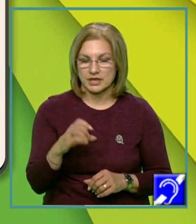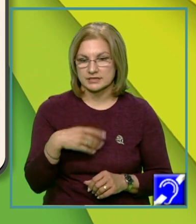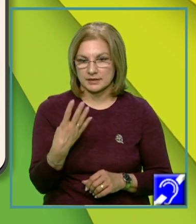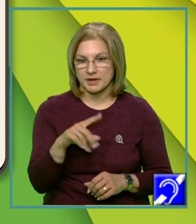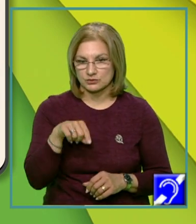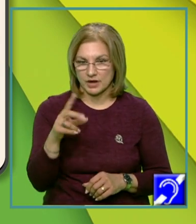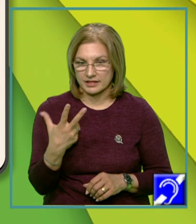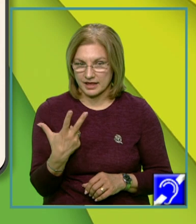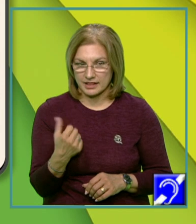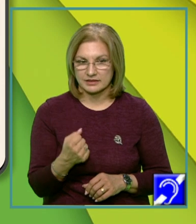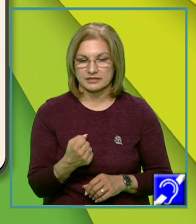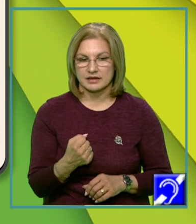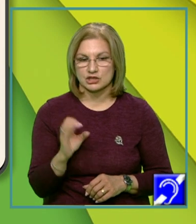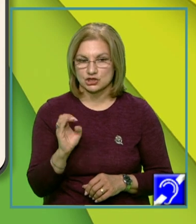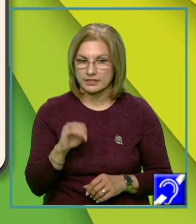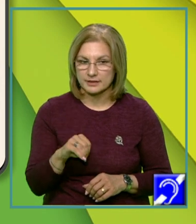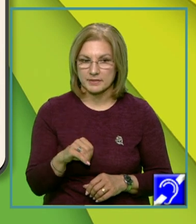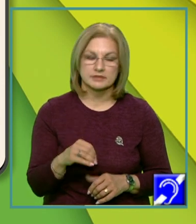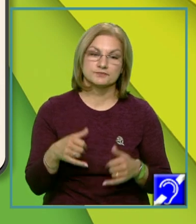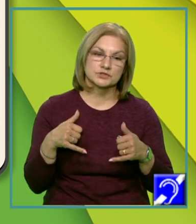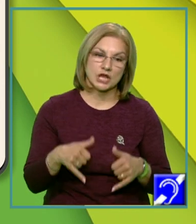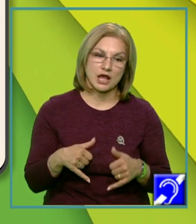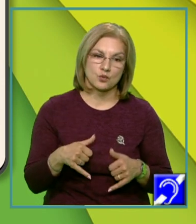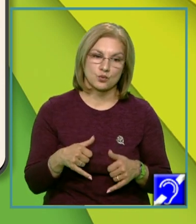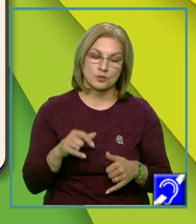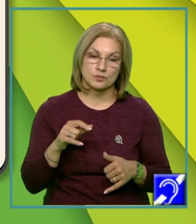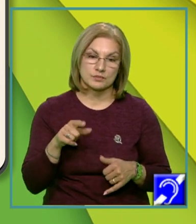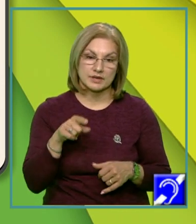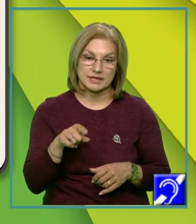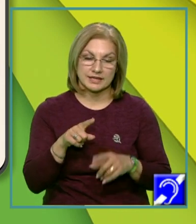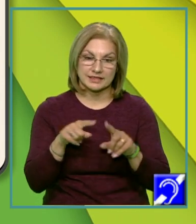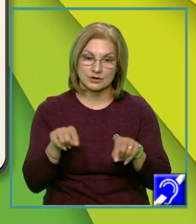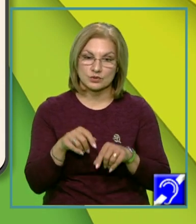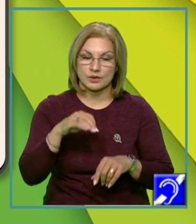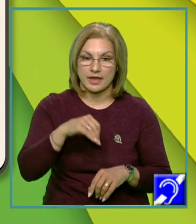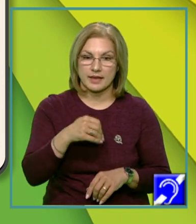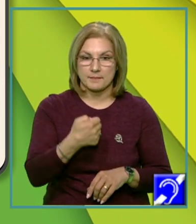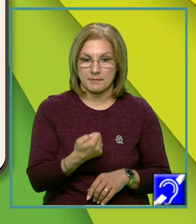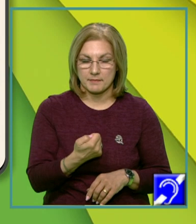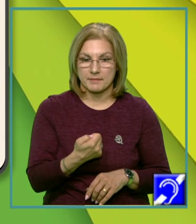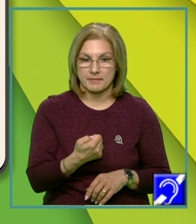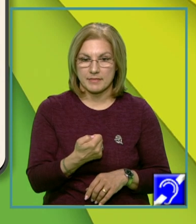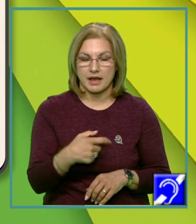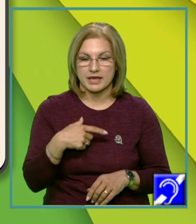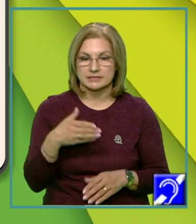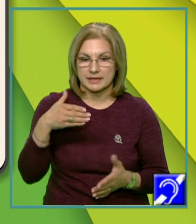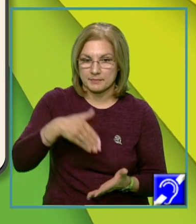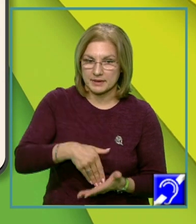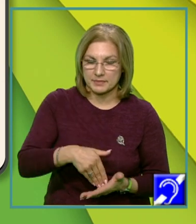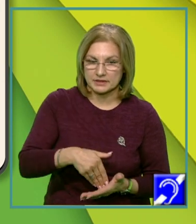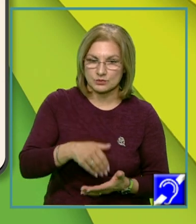cm și acum în triunghiul am spus că m a m este perpendicular pe